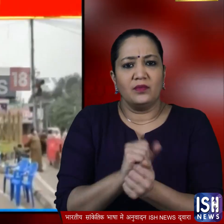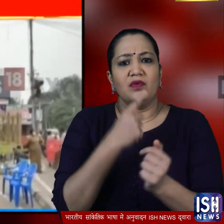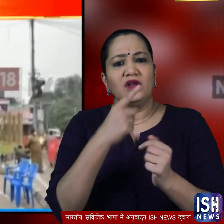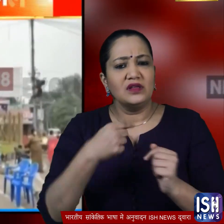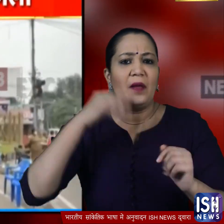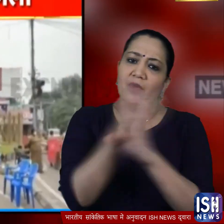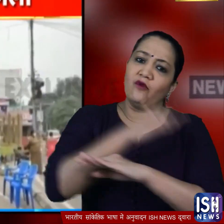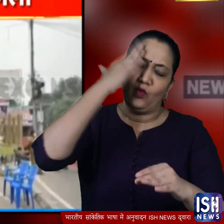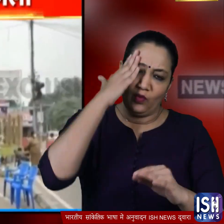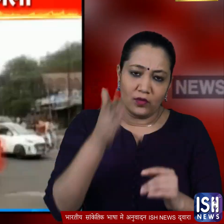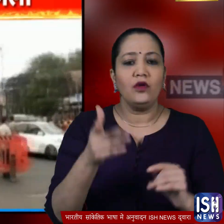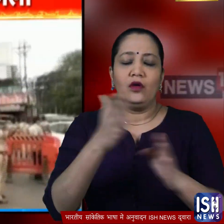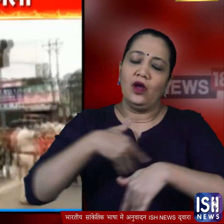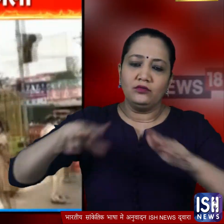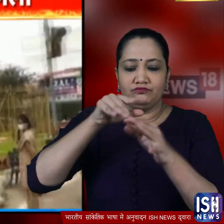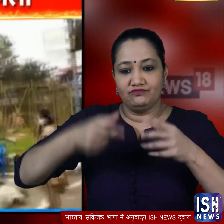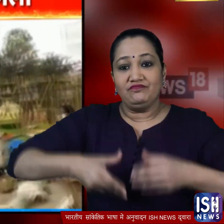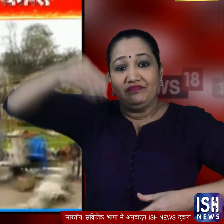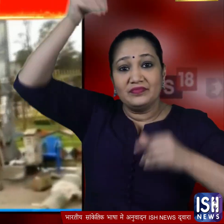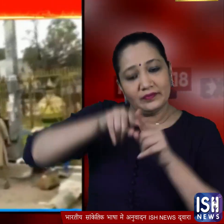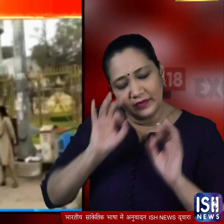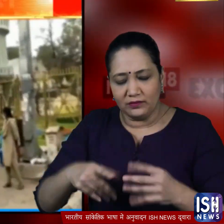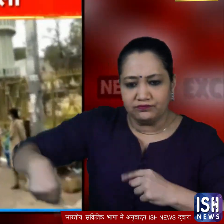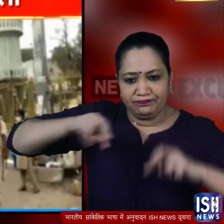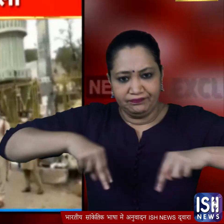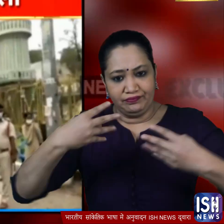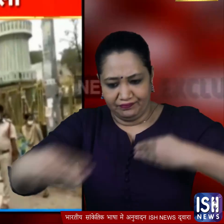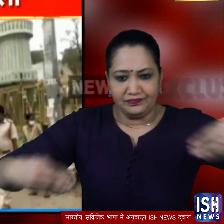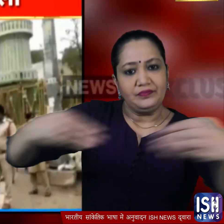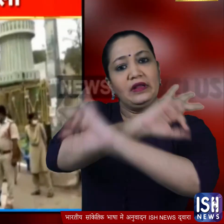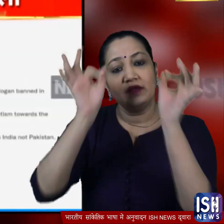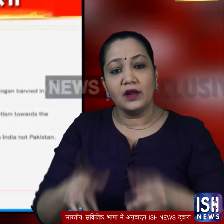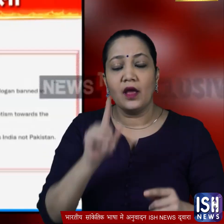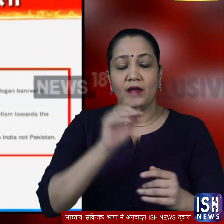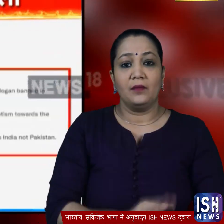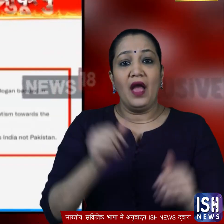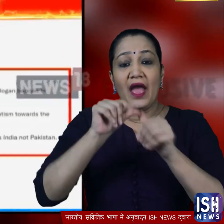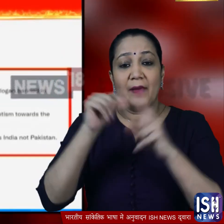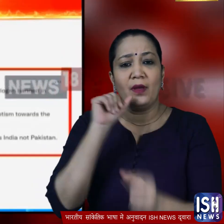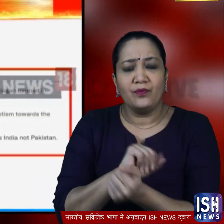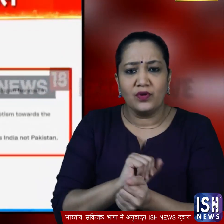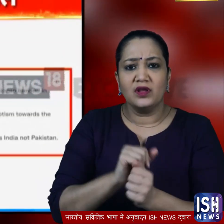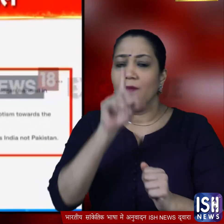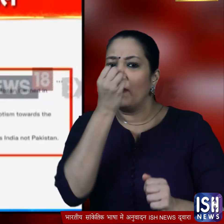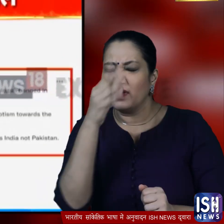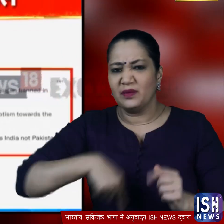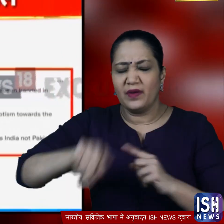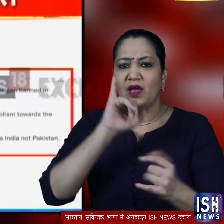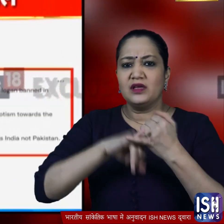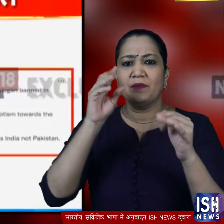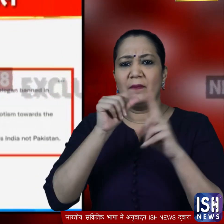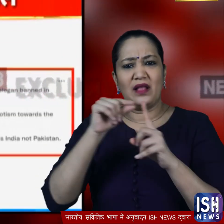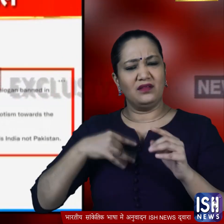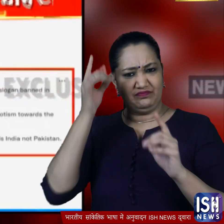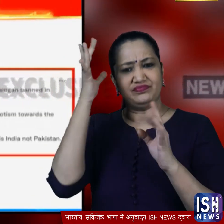पुलिस को इस बवाल का अंदेशा पहले से ही था, जिसे देखते हुए जिन्ना टावर के चारों तरफ बैरिकेड लगा दिए गए थे। लेकिन आंध्र प्रदेश पुलिस की इस कार्रवाई का बीजेपी